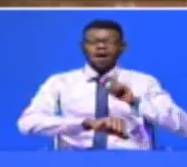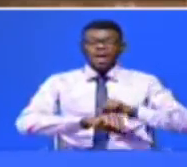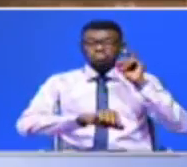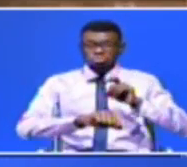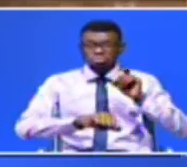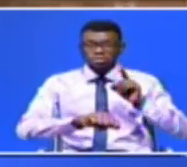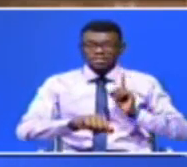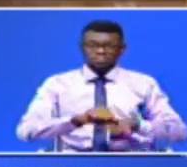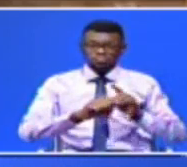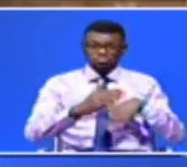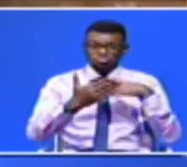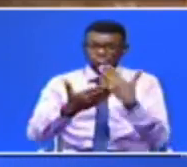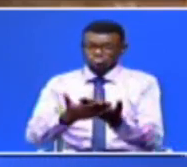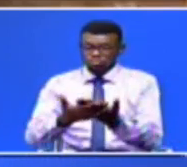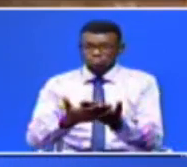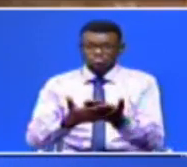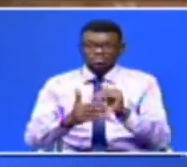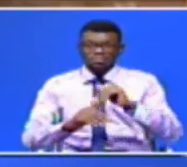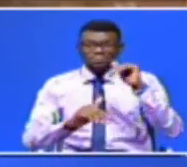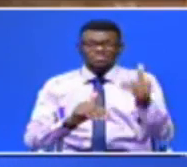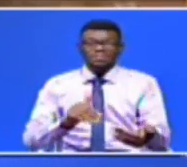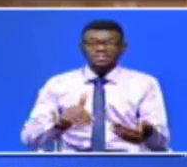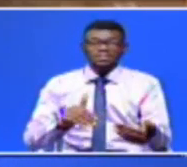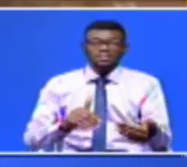actually when he got to town, he called my cousin.